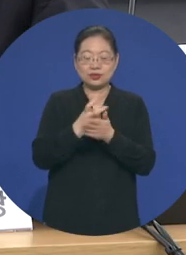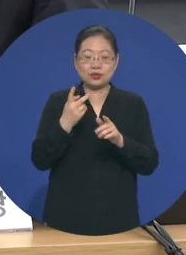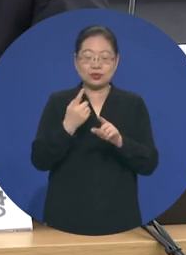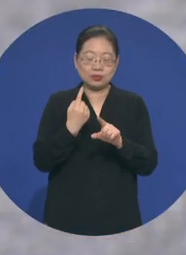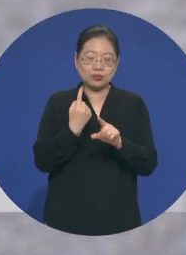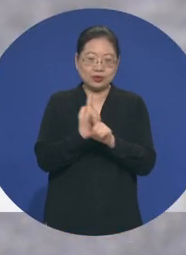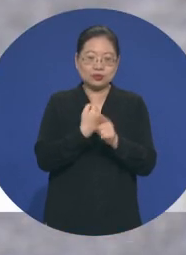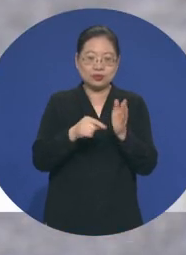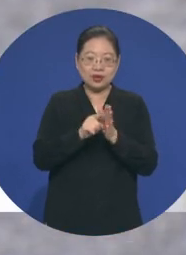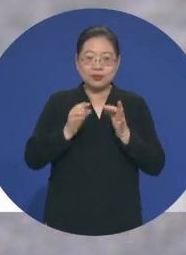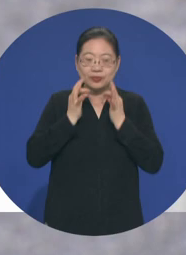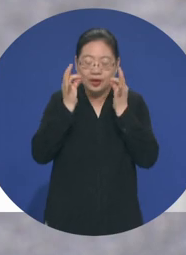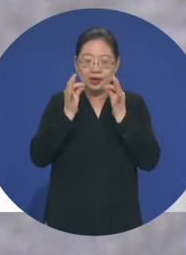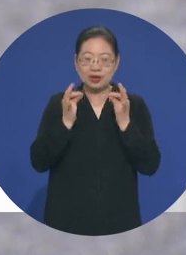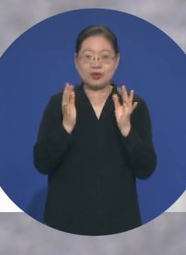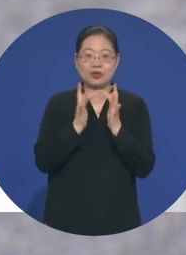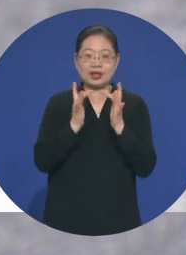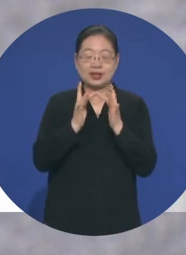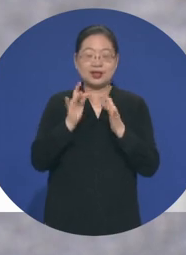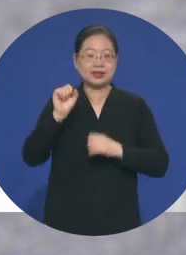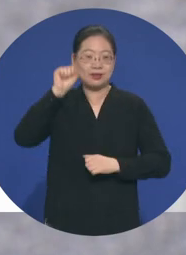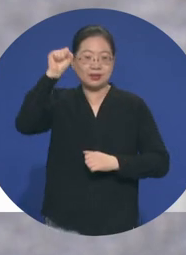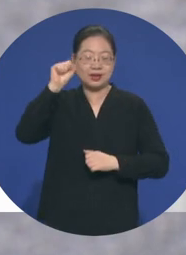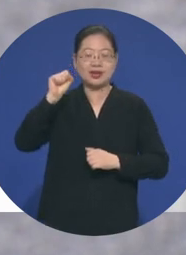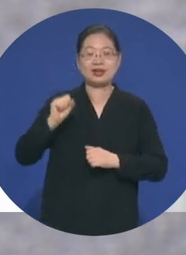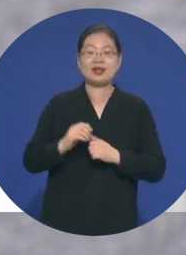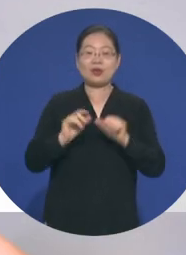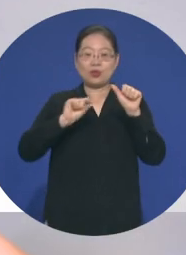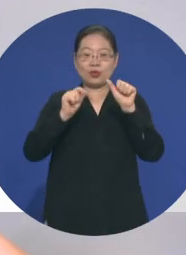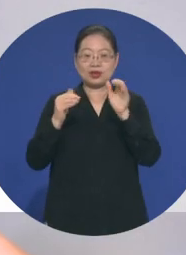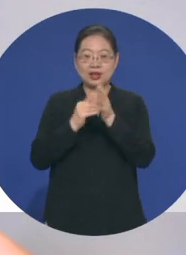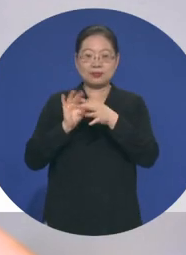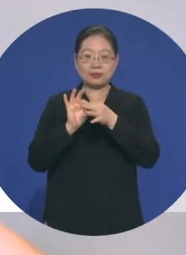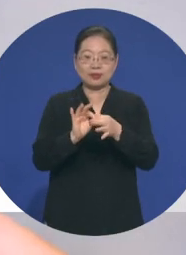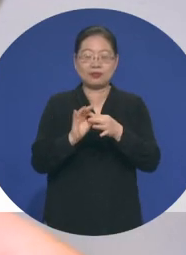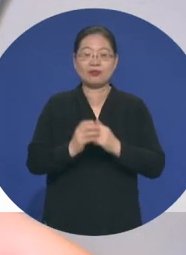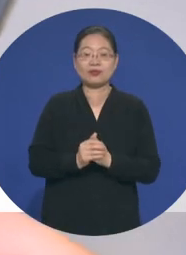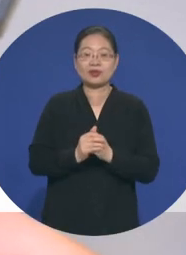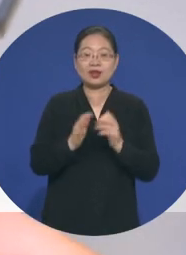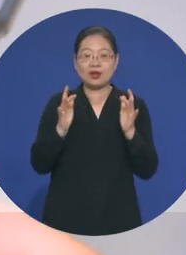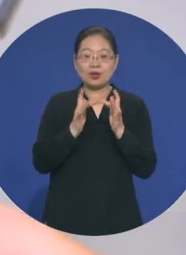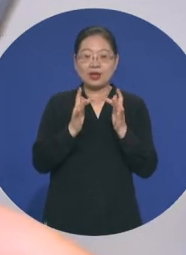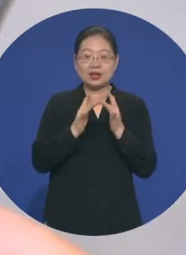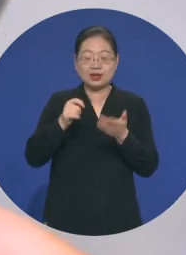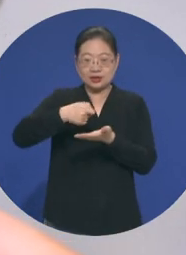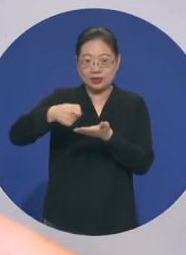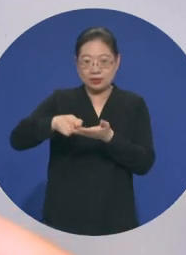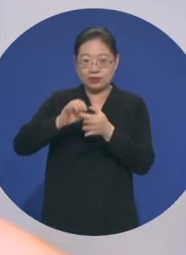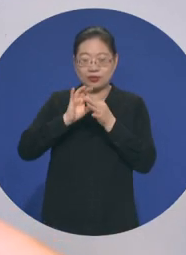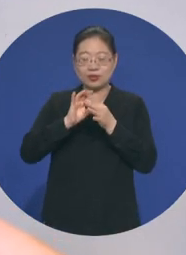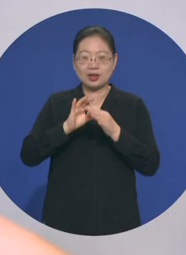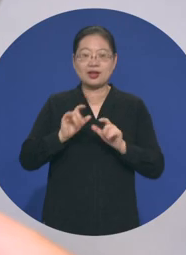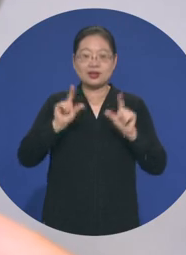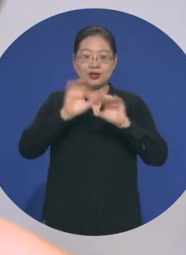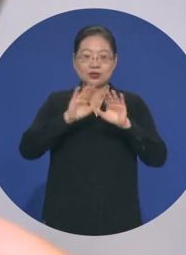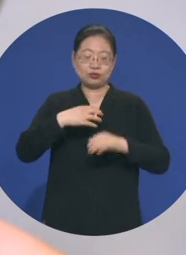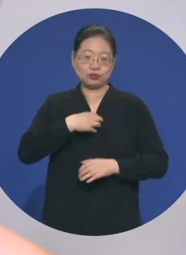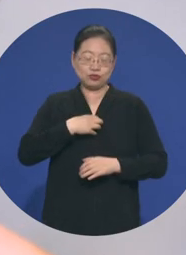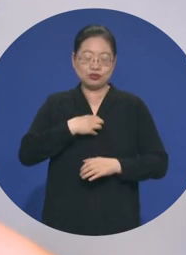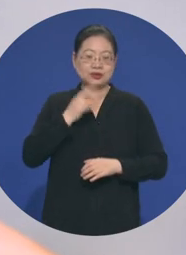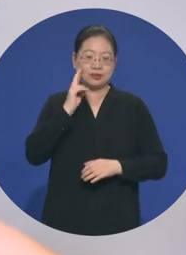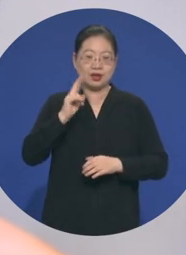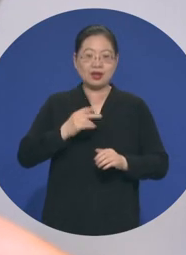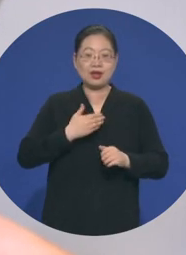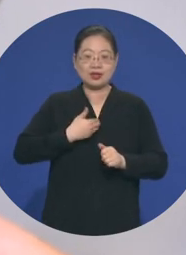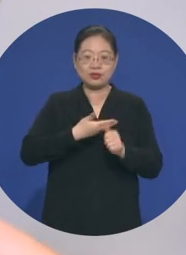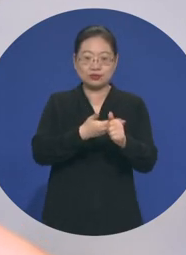밝혔습니다. 이를 위한 온라인 캠페인이 다음 달까지 진행됩니다. 온라인 서명운동을 통해 기후위기 심각성을